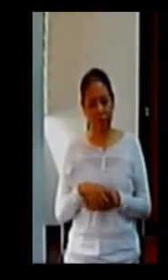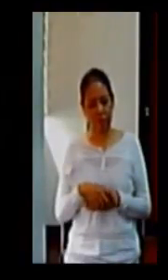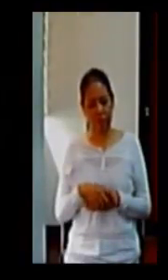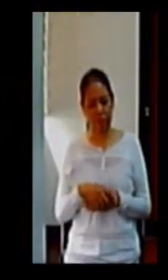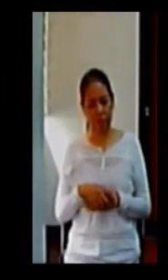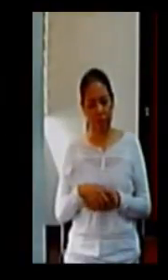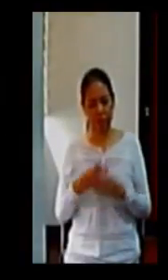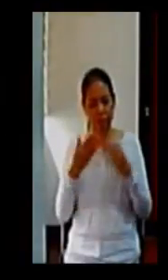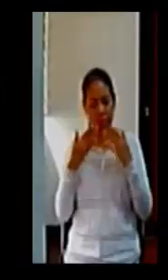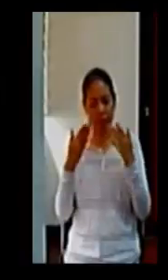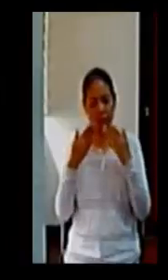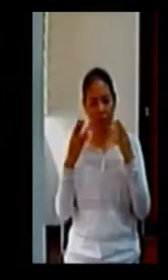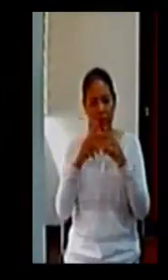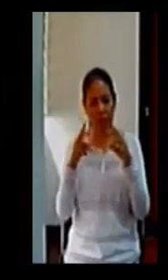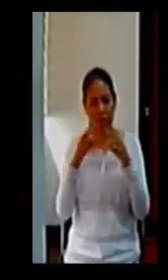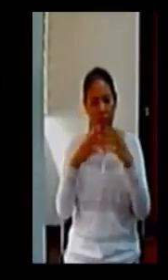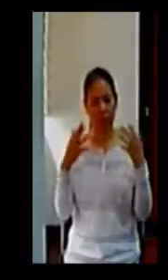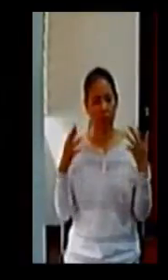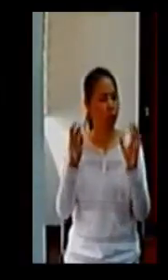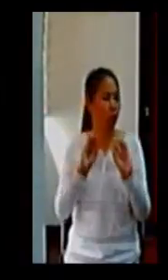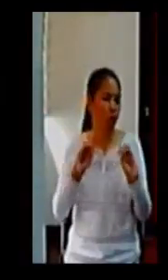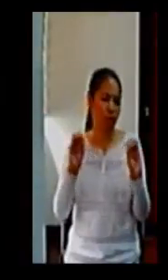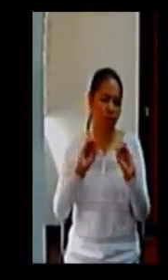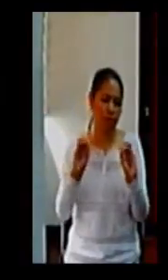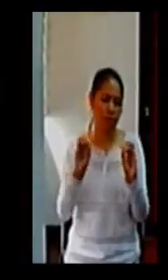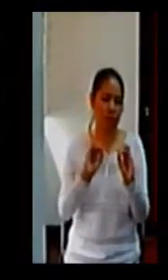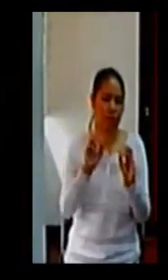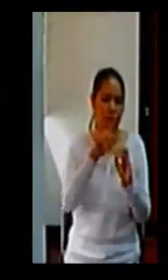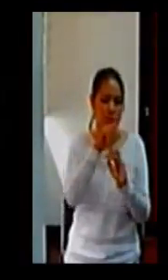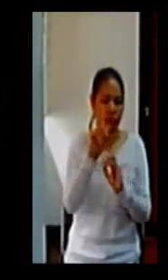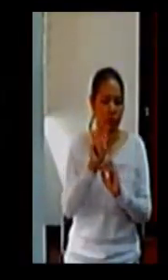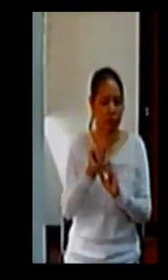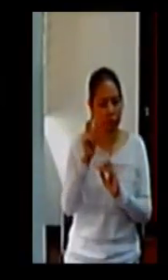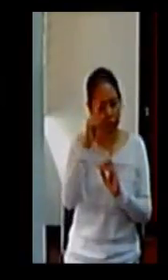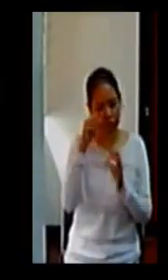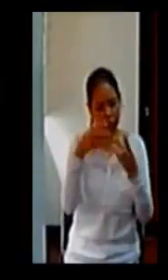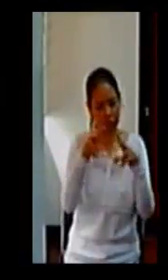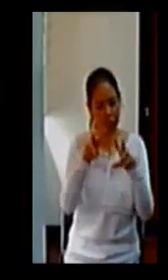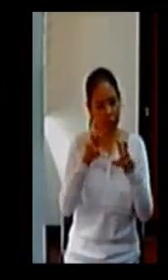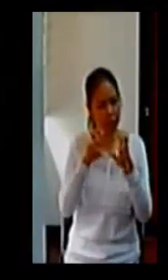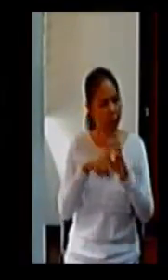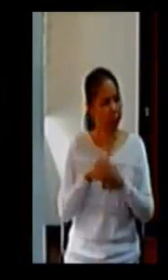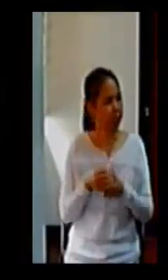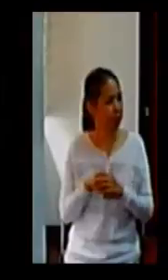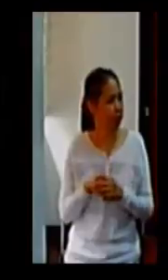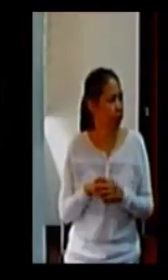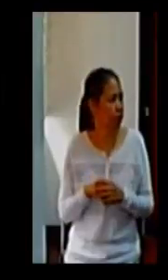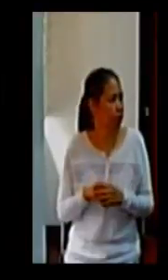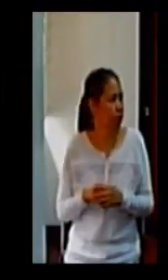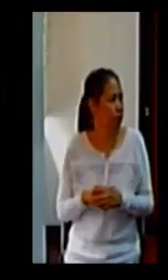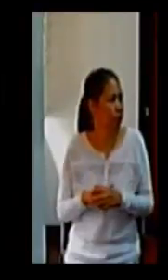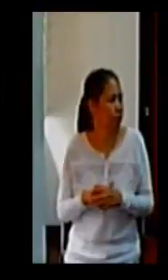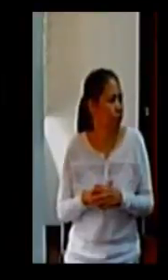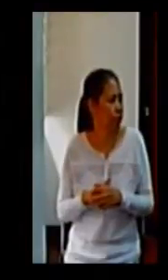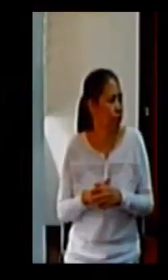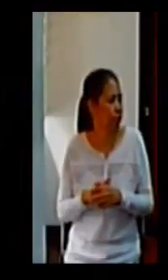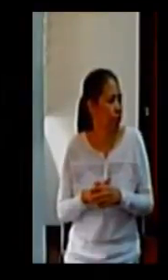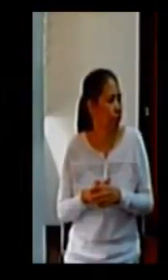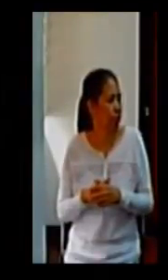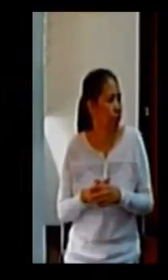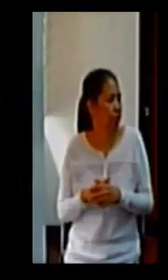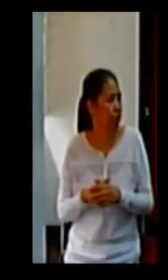Maraming salamat. I have no questions for the witnesses. Thank you, Honors. Yeah, for the manifestations.